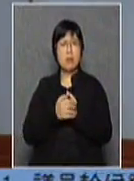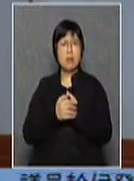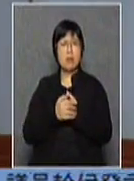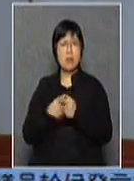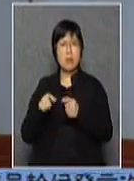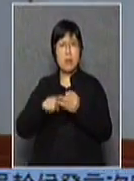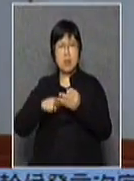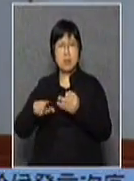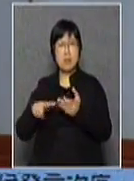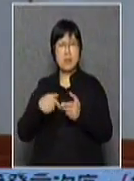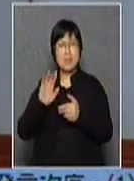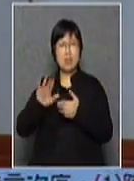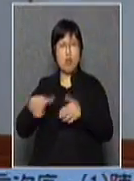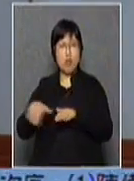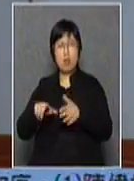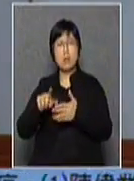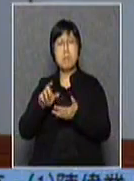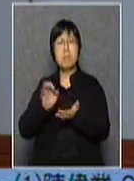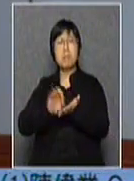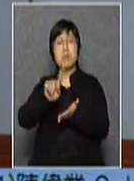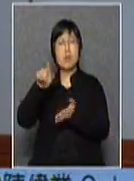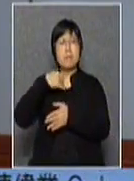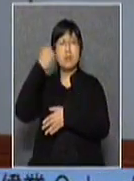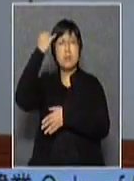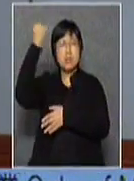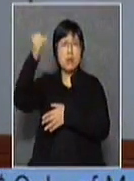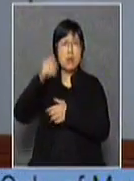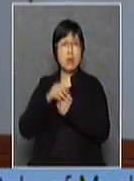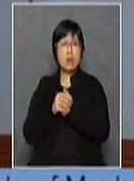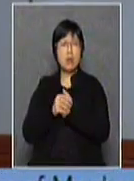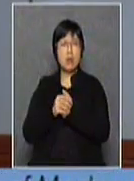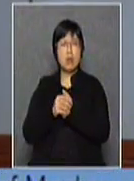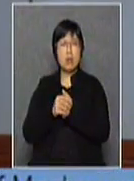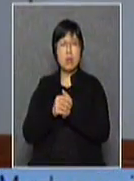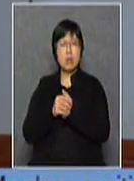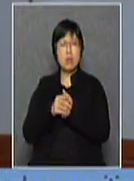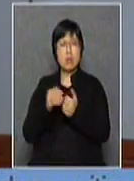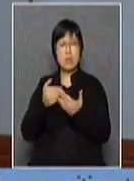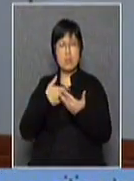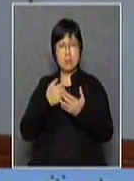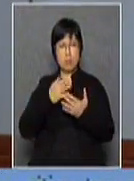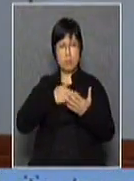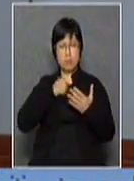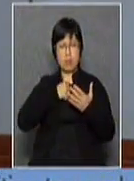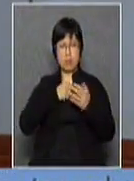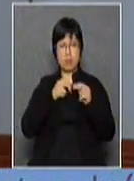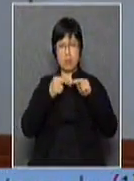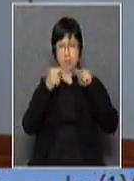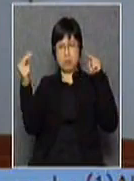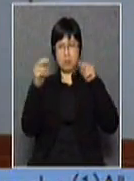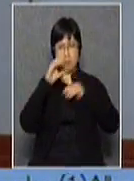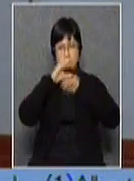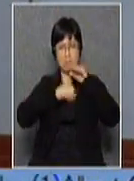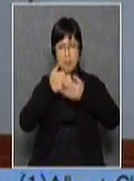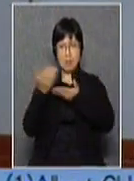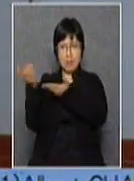前海到底係點嘅？我哋唔知道。我哋就事先咧就起定一個港珠澳大橋咧，去